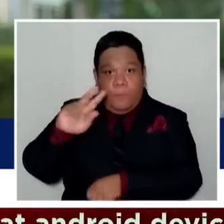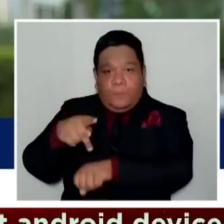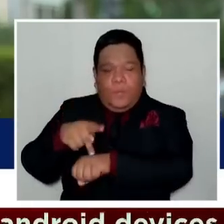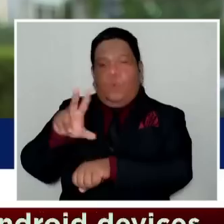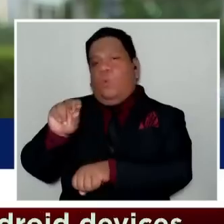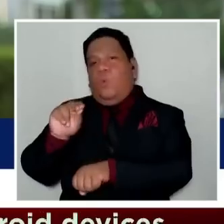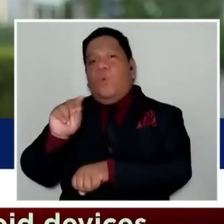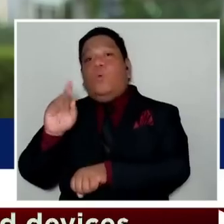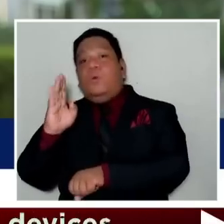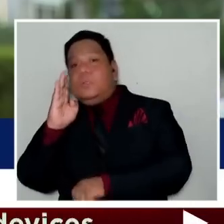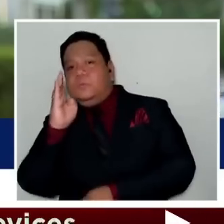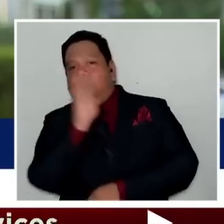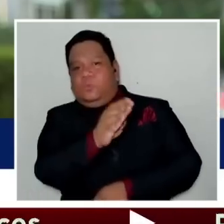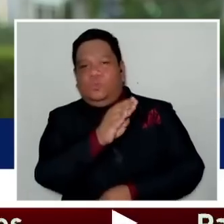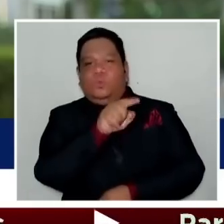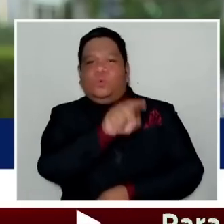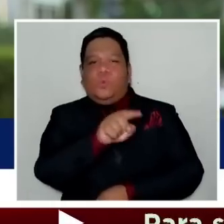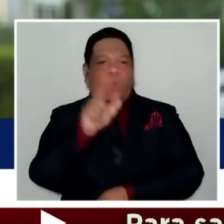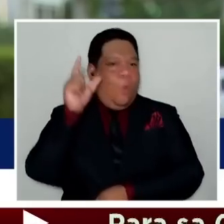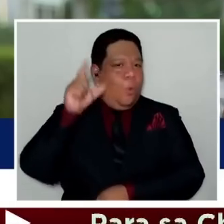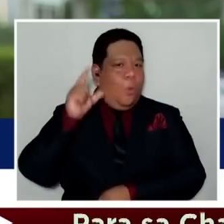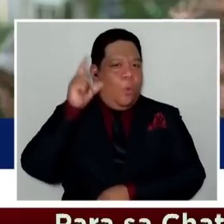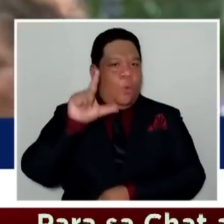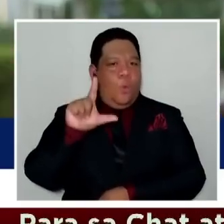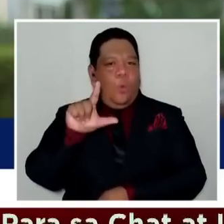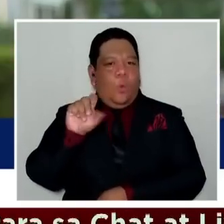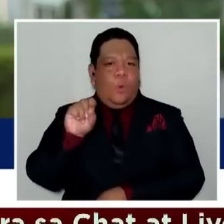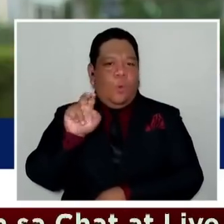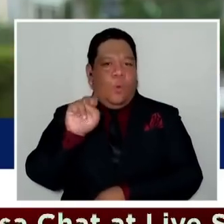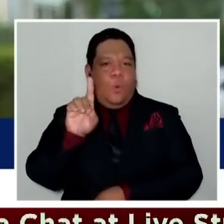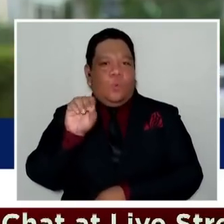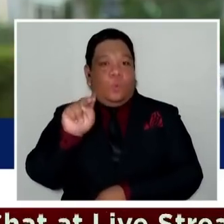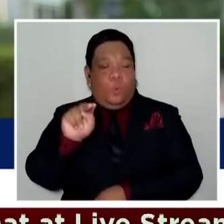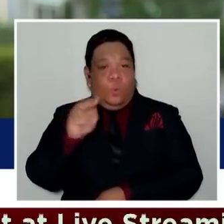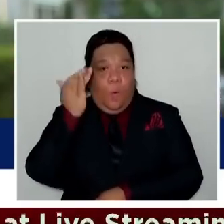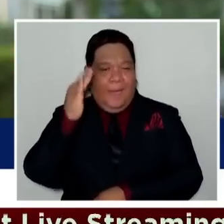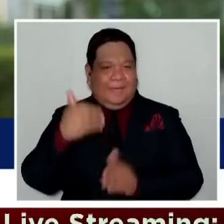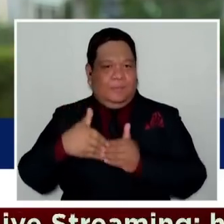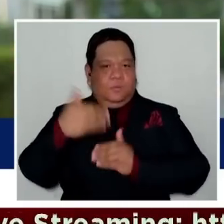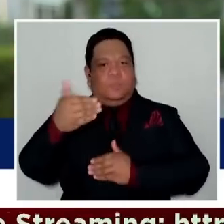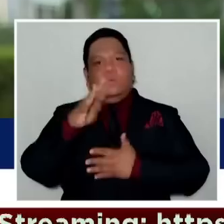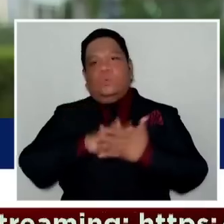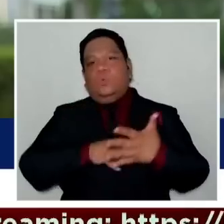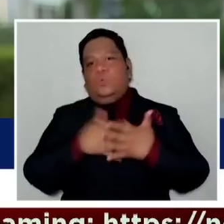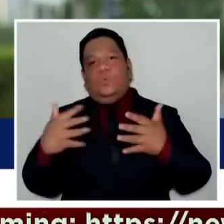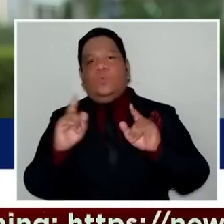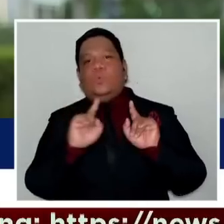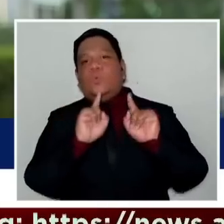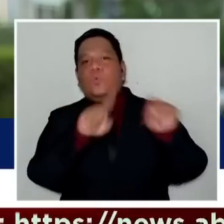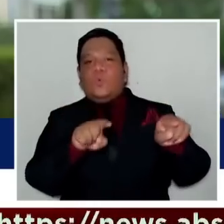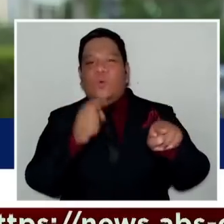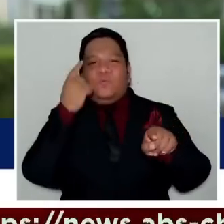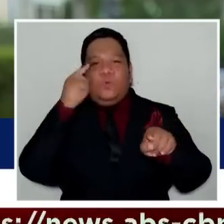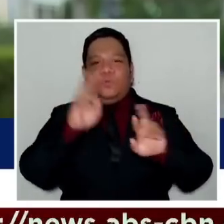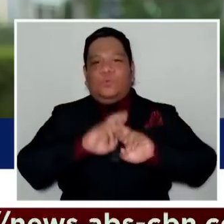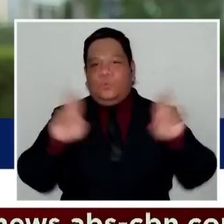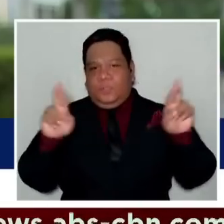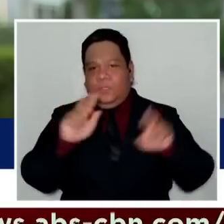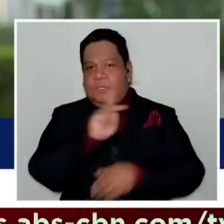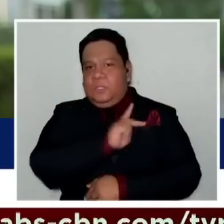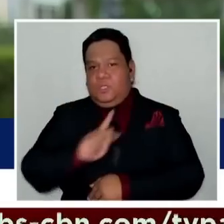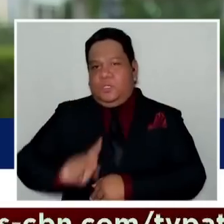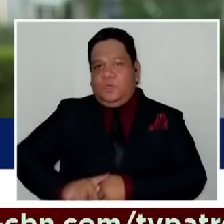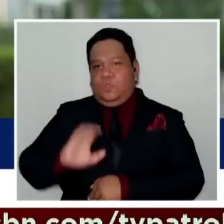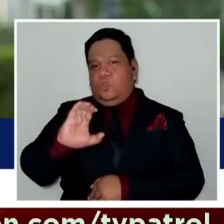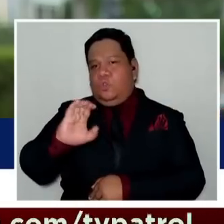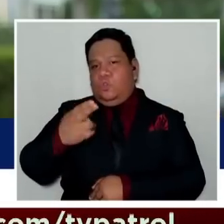ng London dahil ang susunod niya namang schedule ay ang kanyang attendance doon sa koronasyon ni King Charles